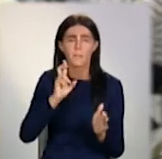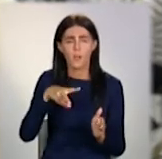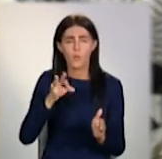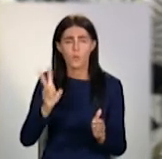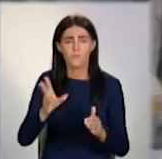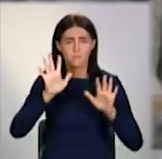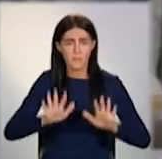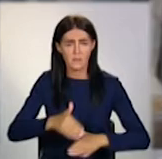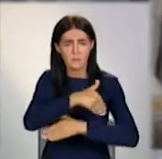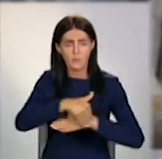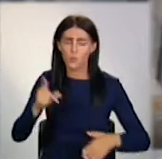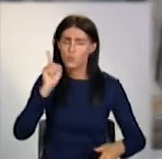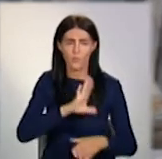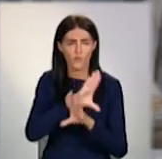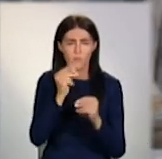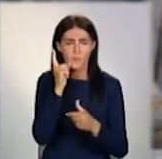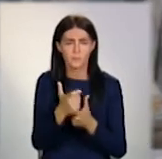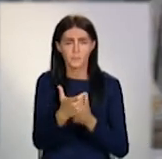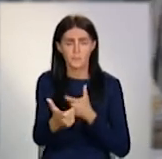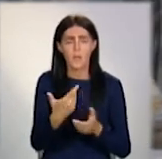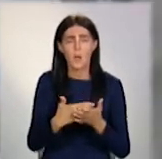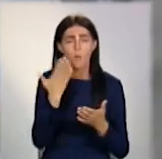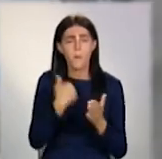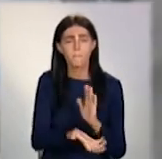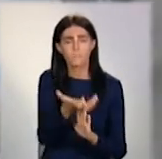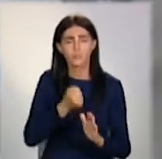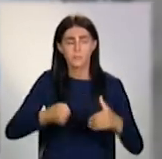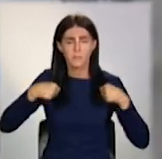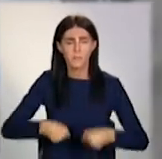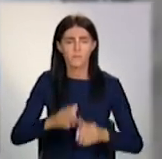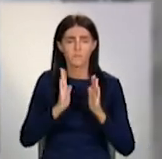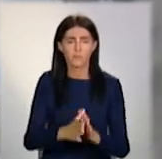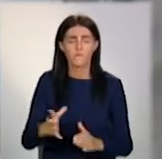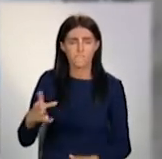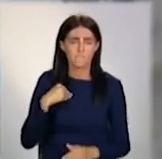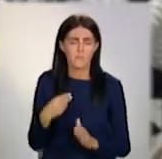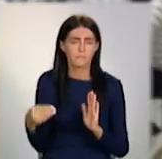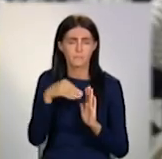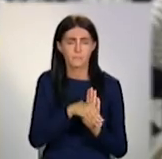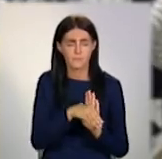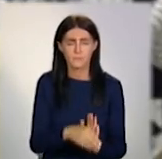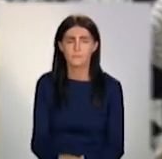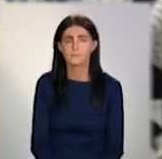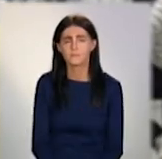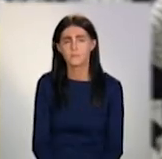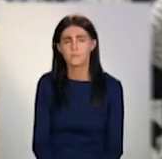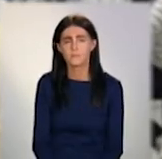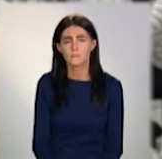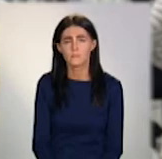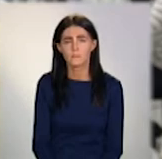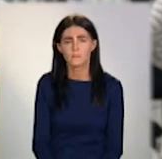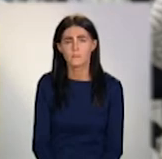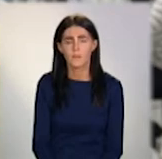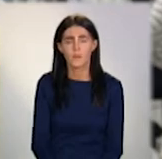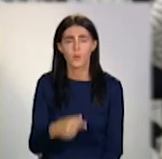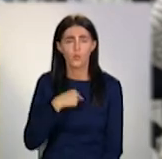користуюсь приложенням. Та каже, коли отримає права, буде брати їх з собою. Мені здається, спокійніше буде мені носити,